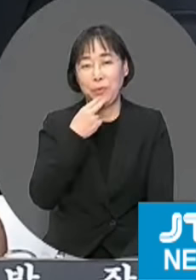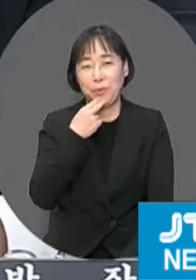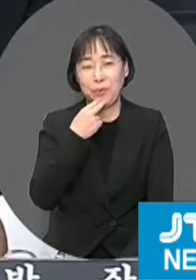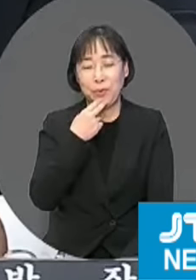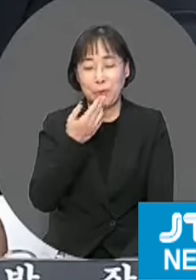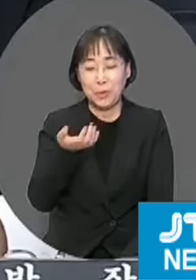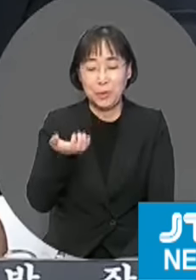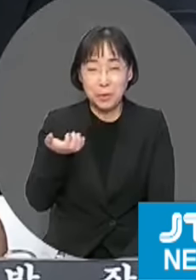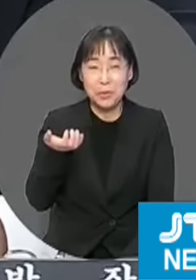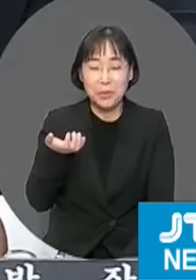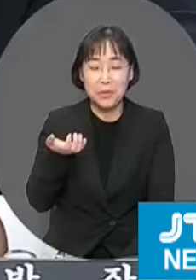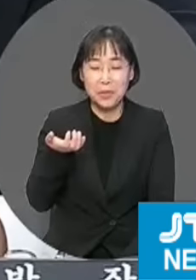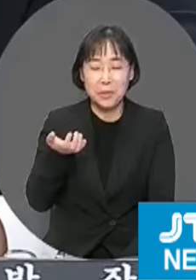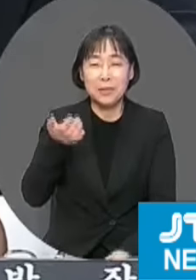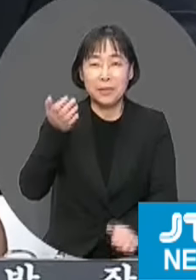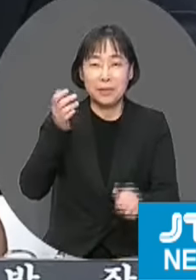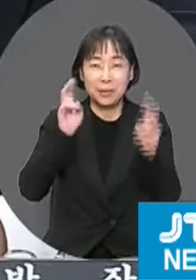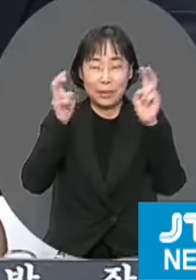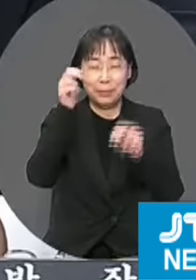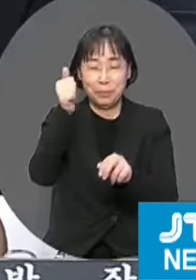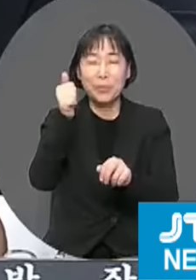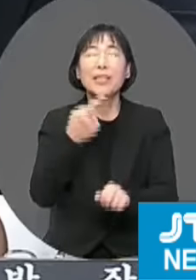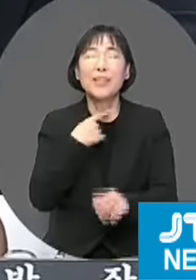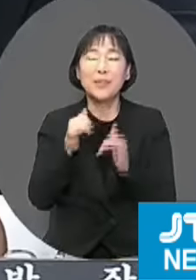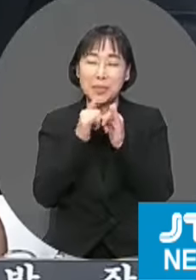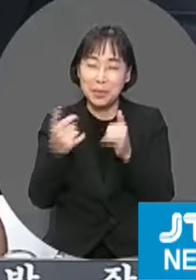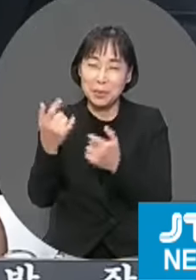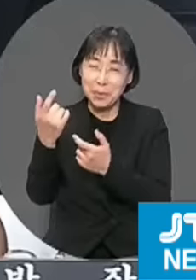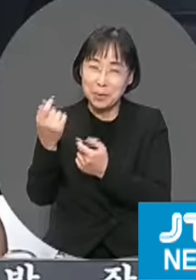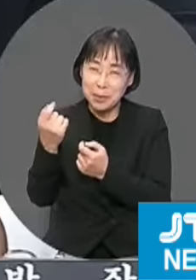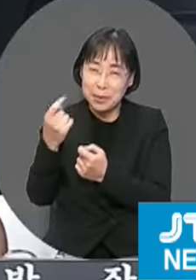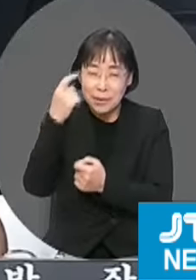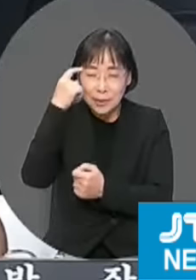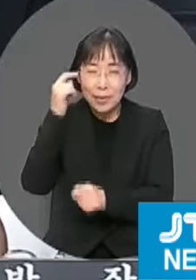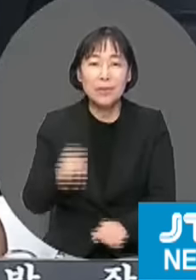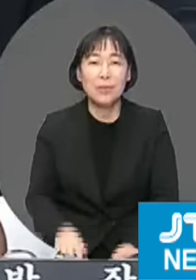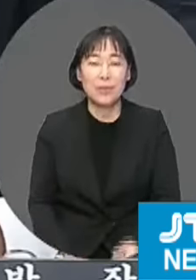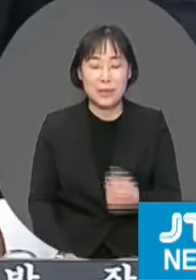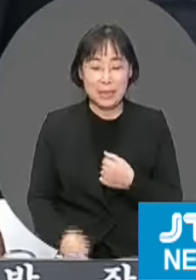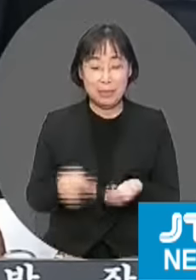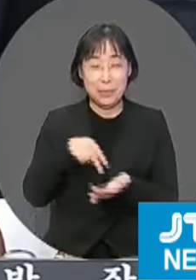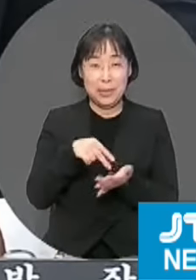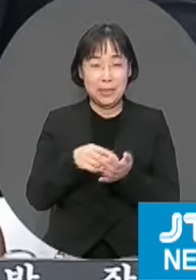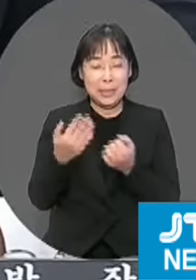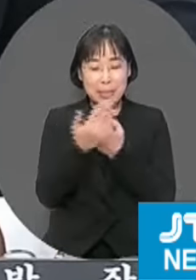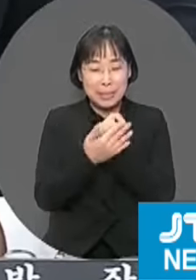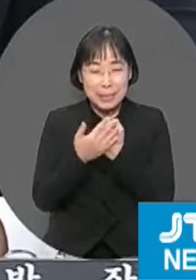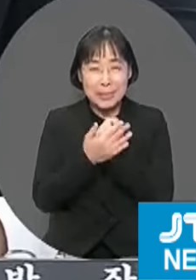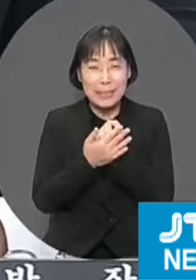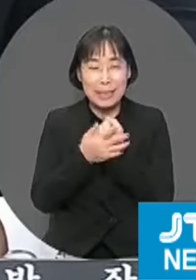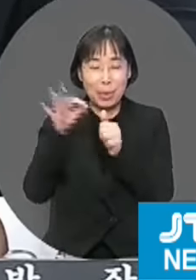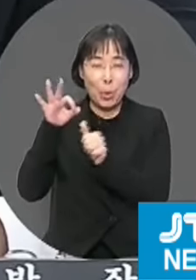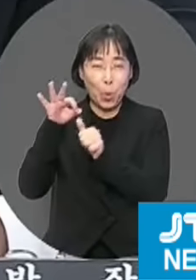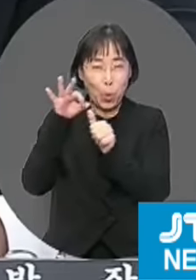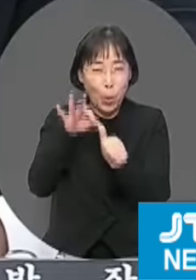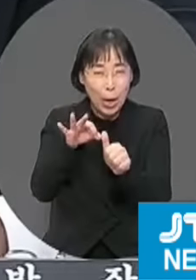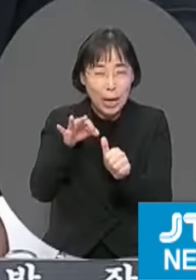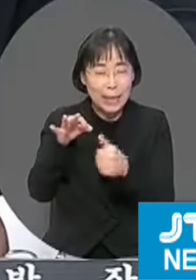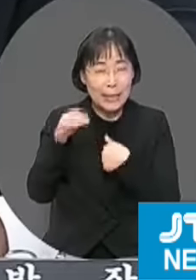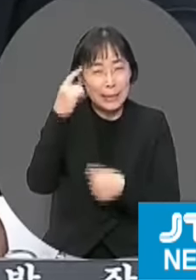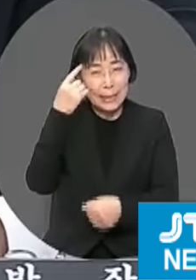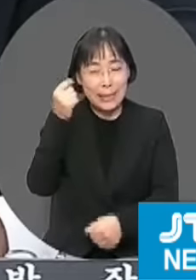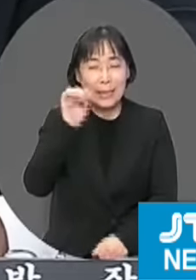상황도 있으니까 저는 다른 야당 의원님들이랑 조금은 생각이 다릅니다. 이게 보훈 인사다 이런 생각은 하지 않고요. 그래서 저는